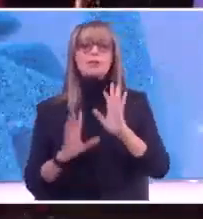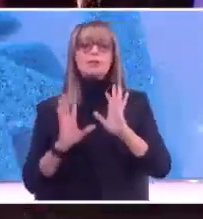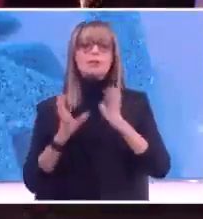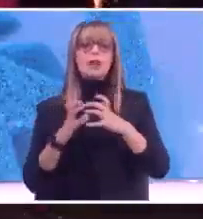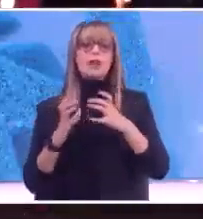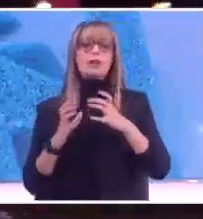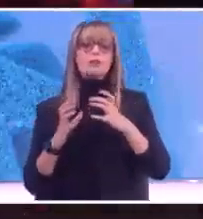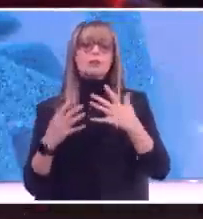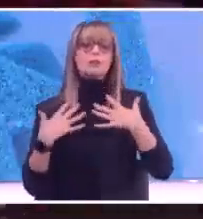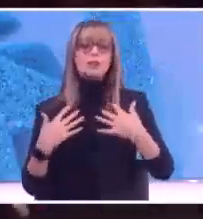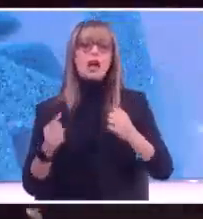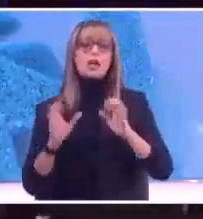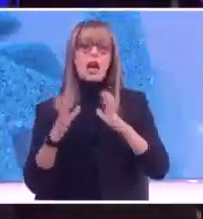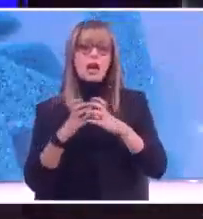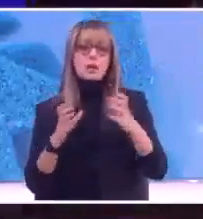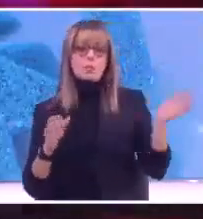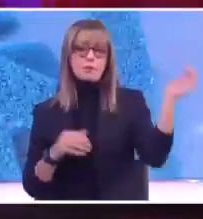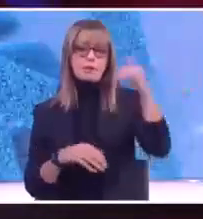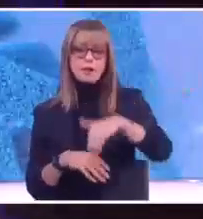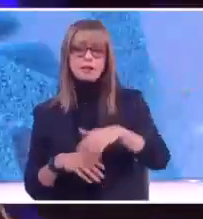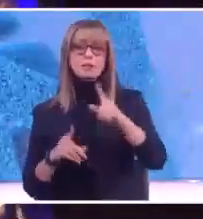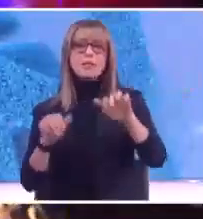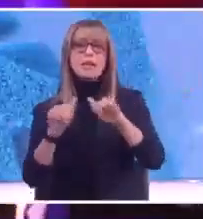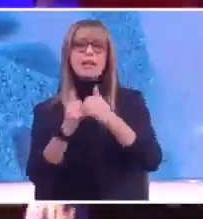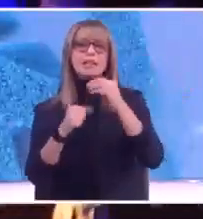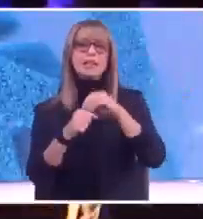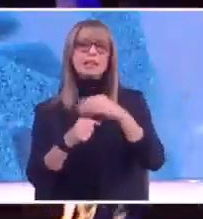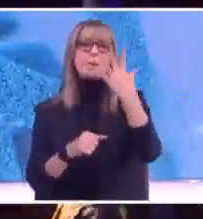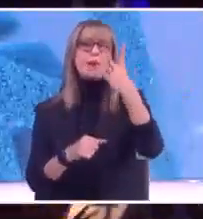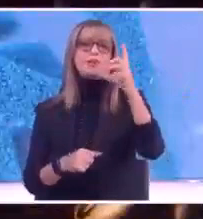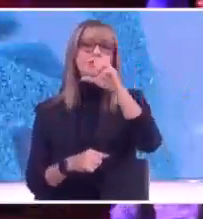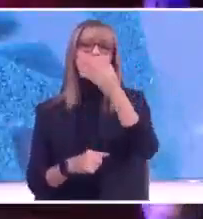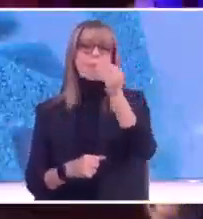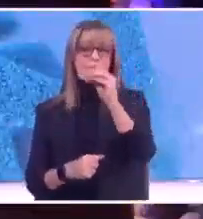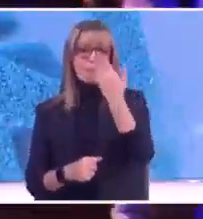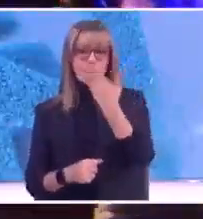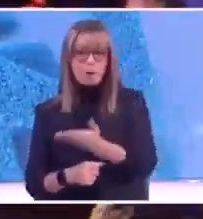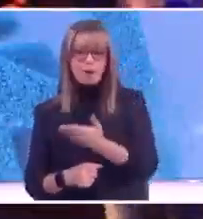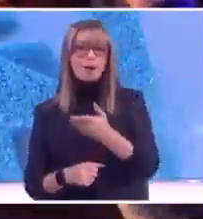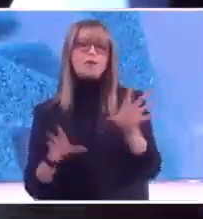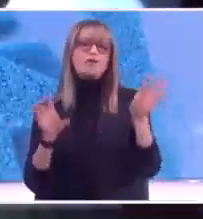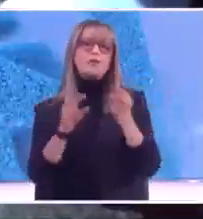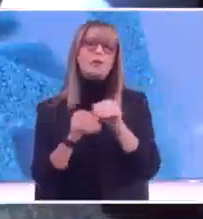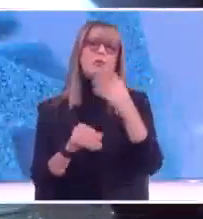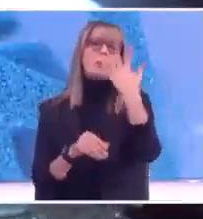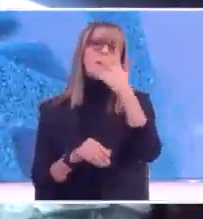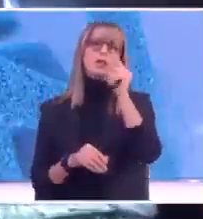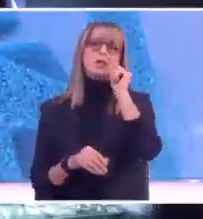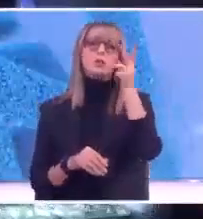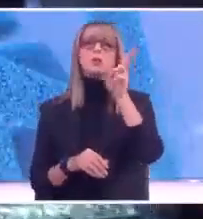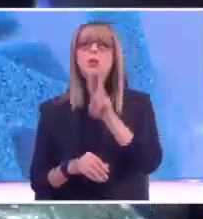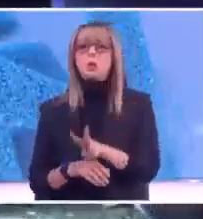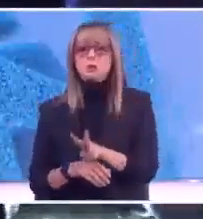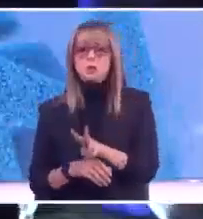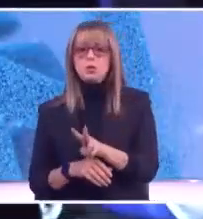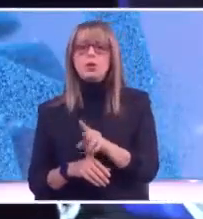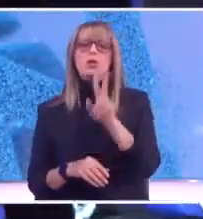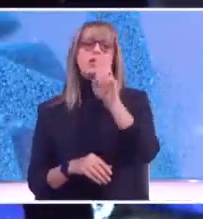edildi. Kazada bir 5 aylık bebek 5 kişi yaşamını yitirdi, 23 kişi de yaralandı.